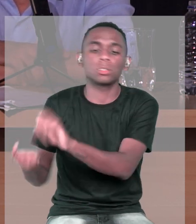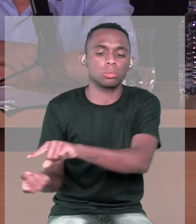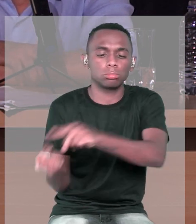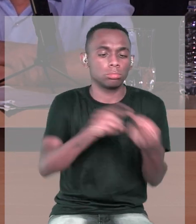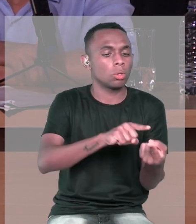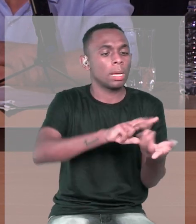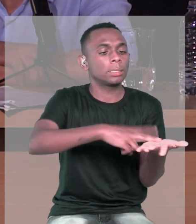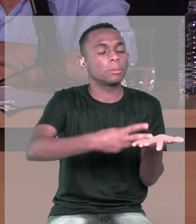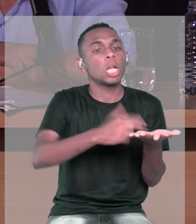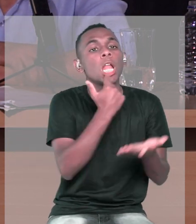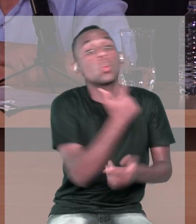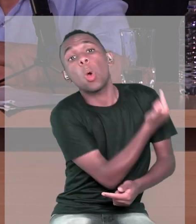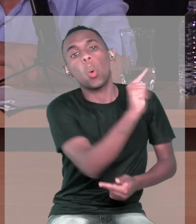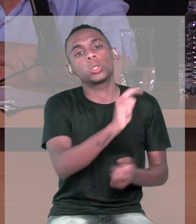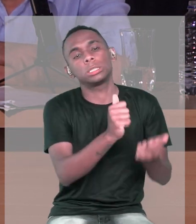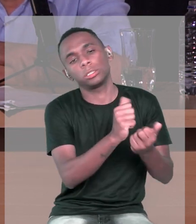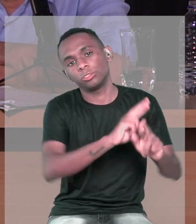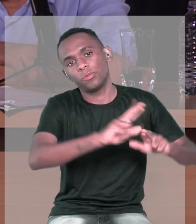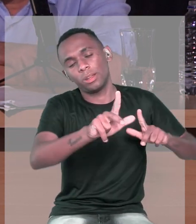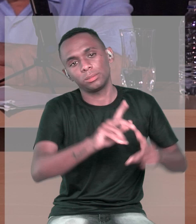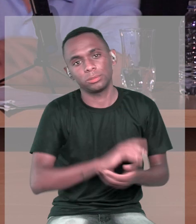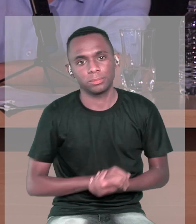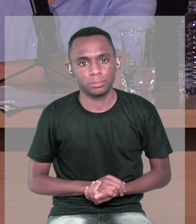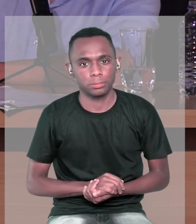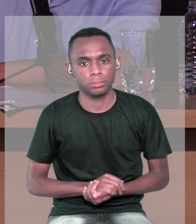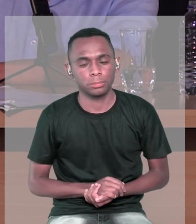outra língua. Je reviens au texte.